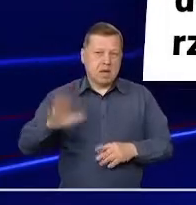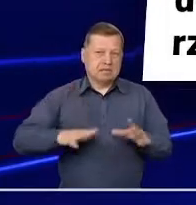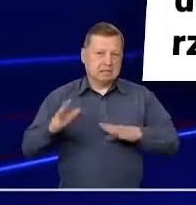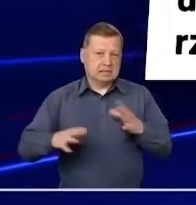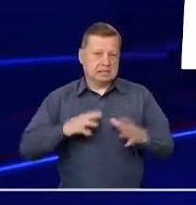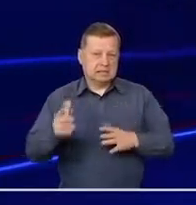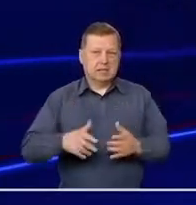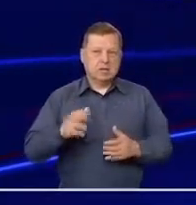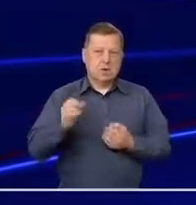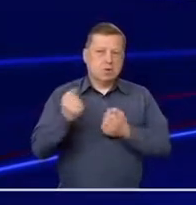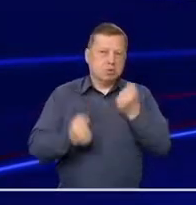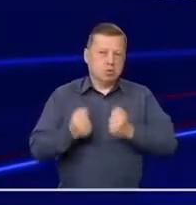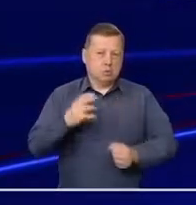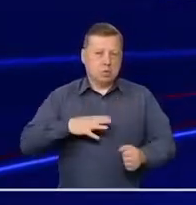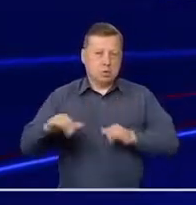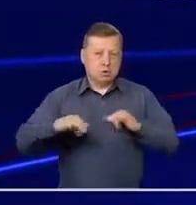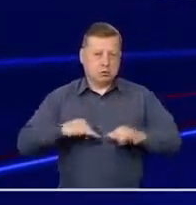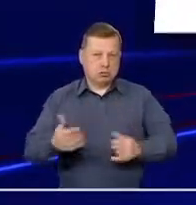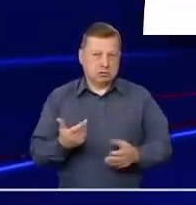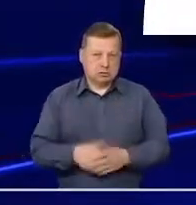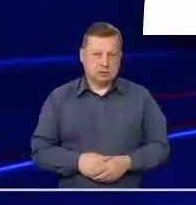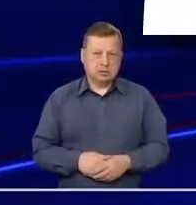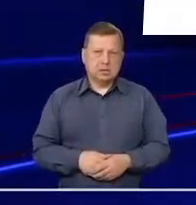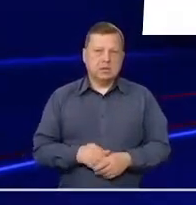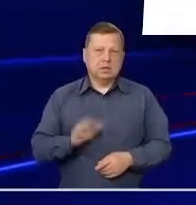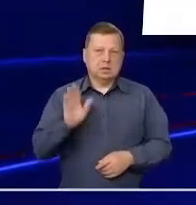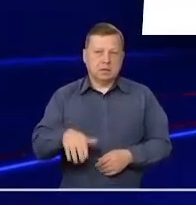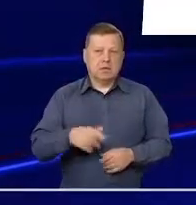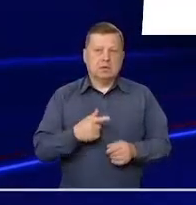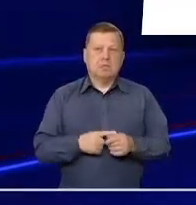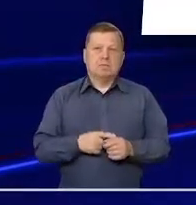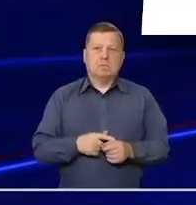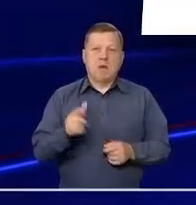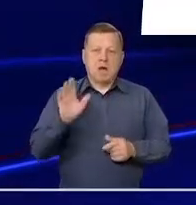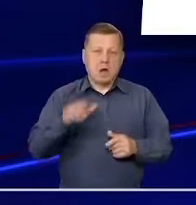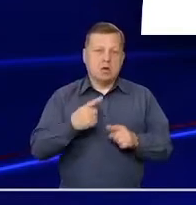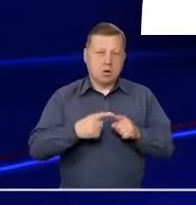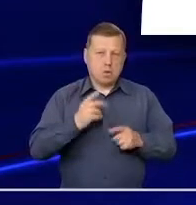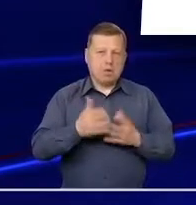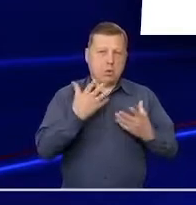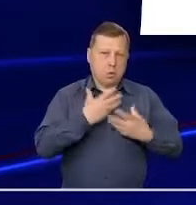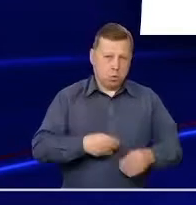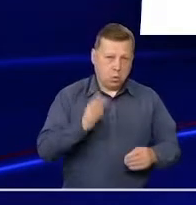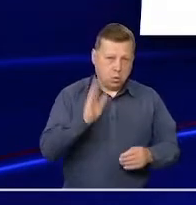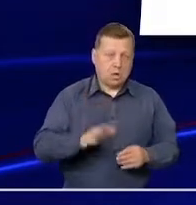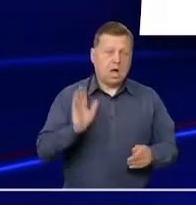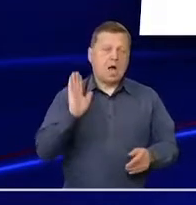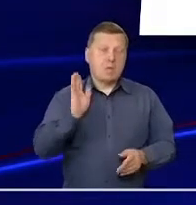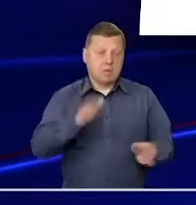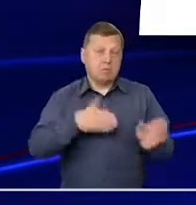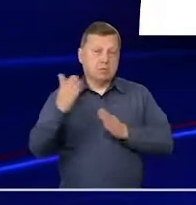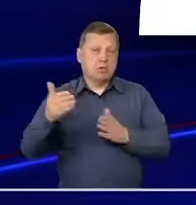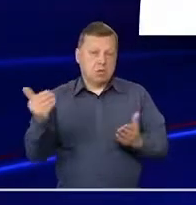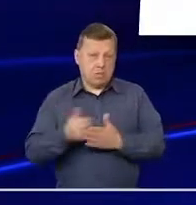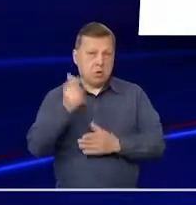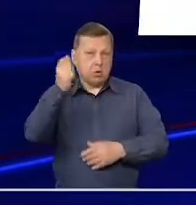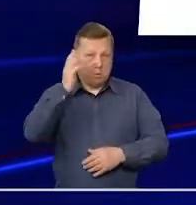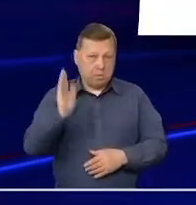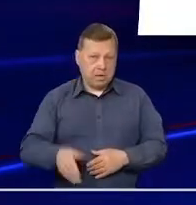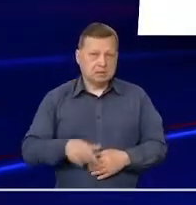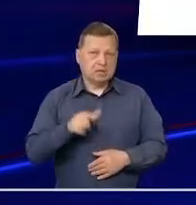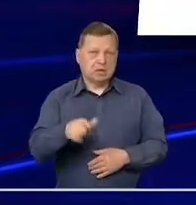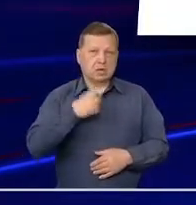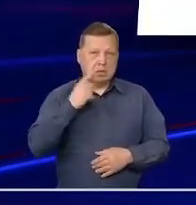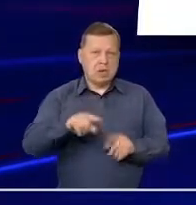z nadmiernych trudów rządzenia. Pozostańmy przez chwilę z uczuciem ulgi, nim zaczną się następne kłopoty. Zostają nam